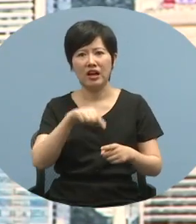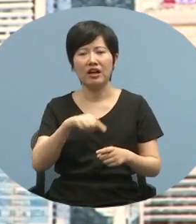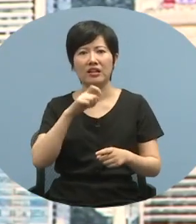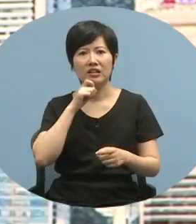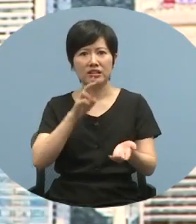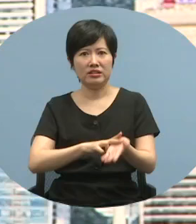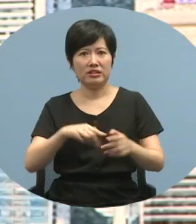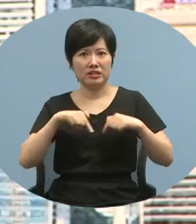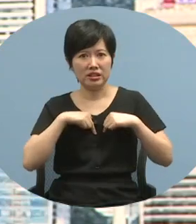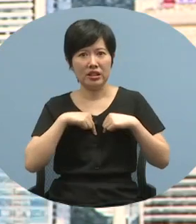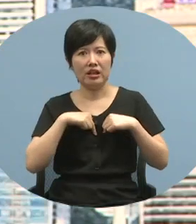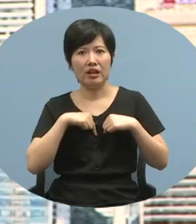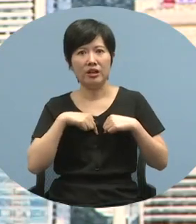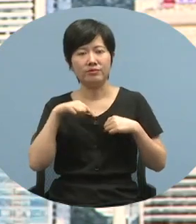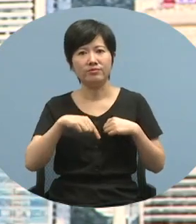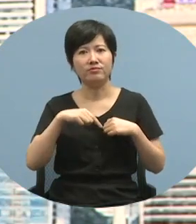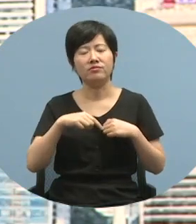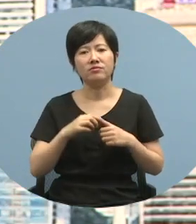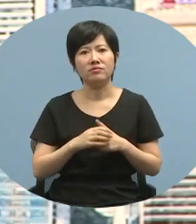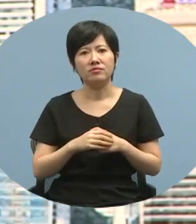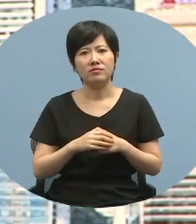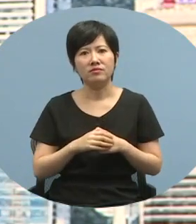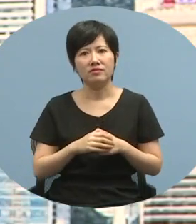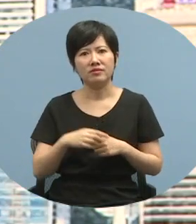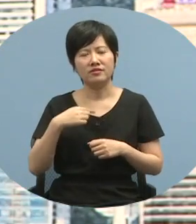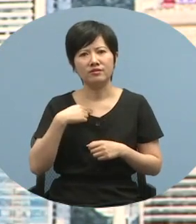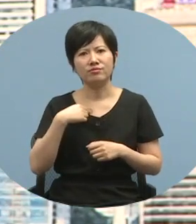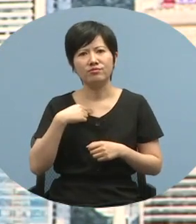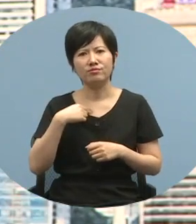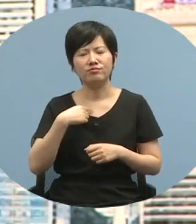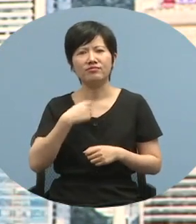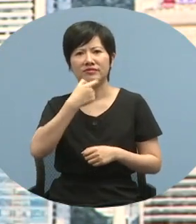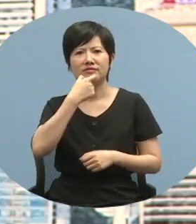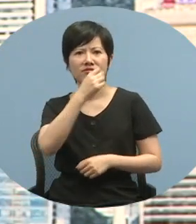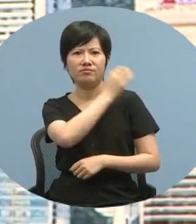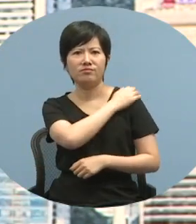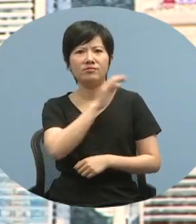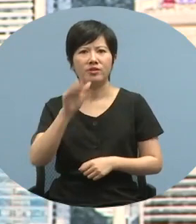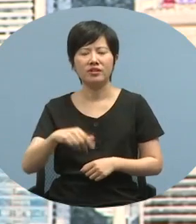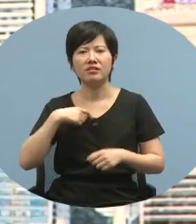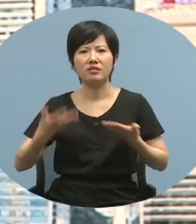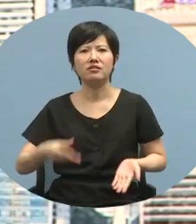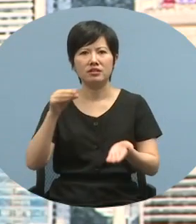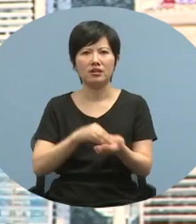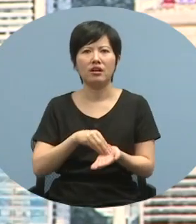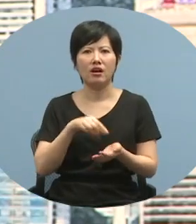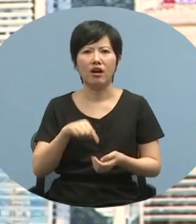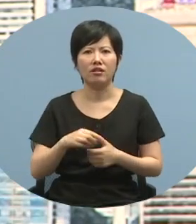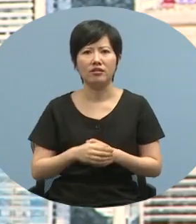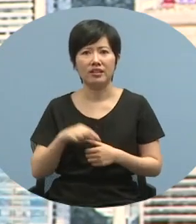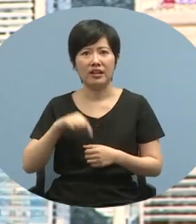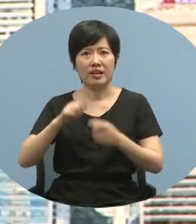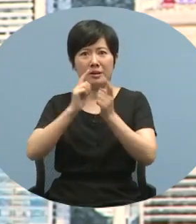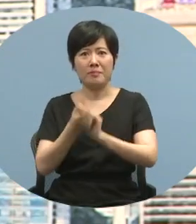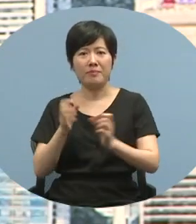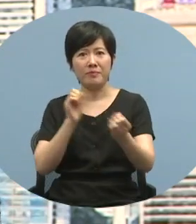以重振他們對於香港的信心，我是願意承擔，就願意是作了這個決定。但這個不